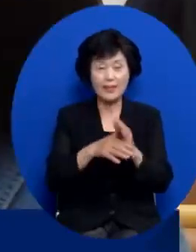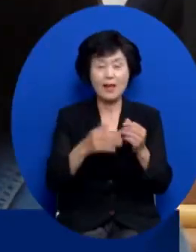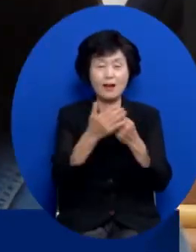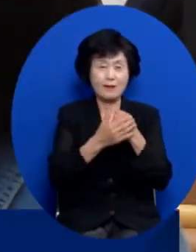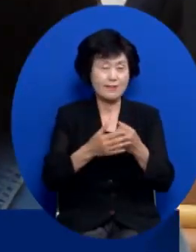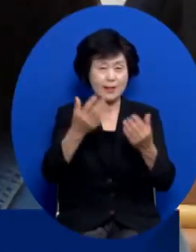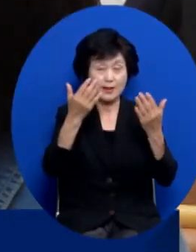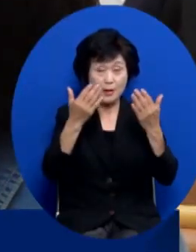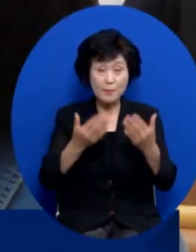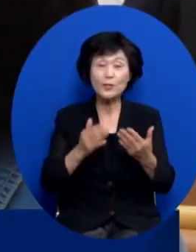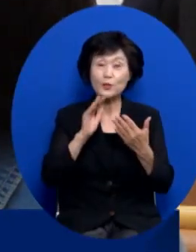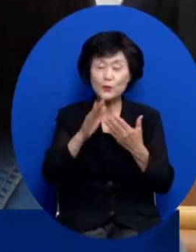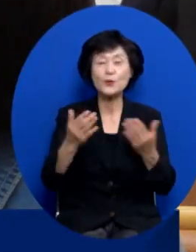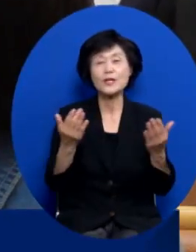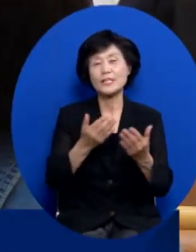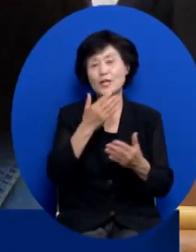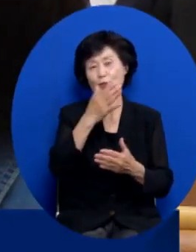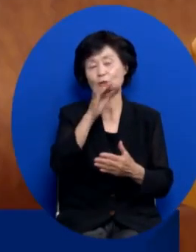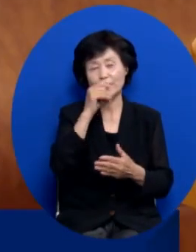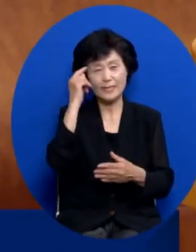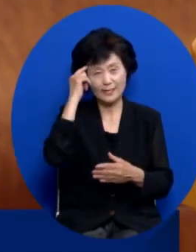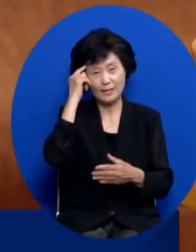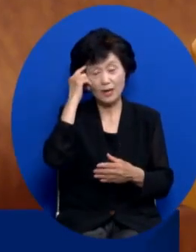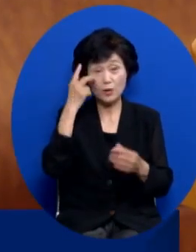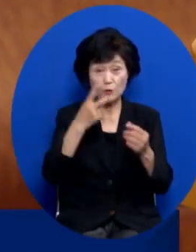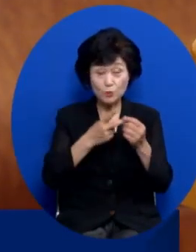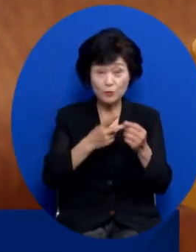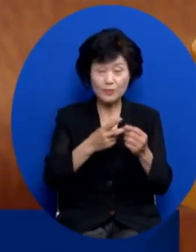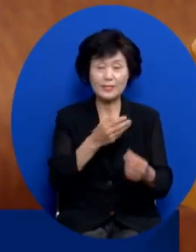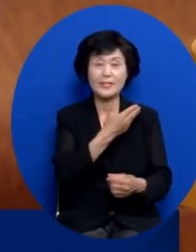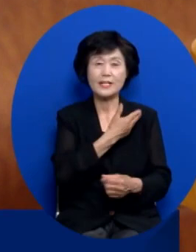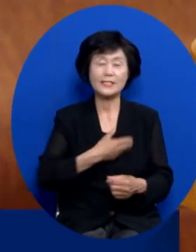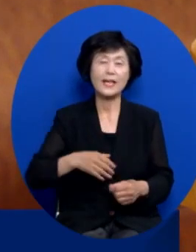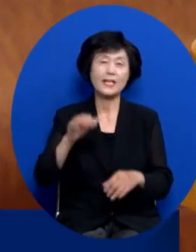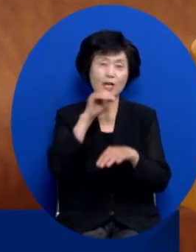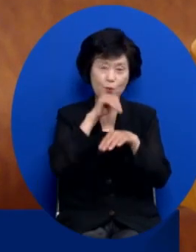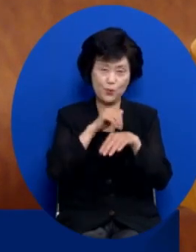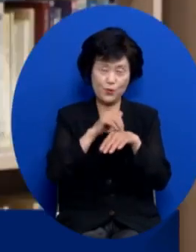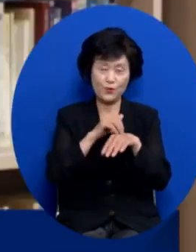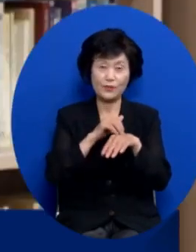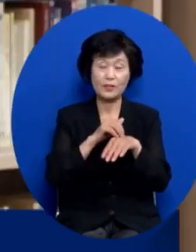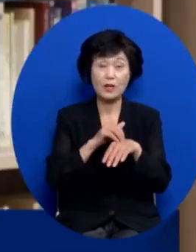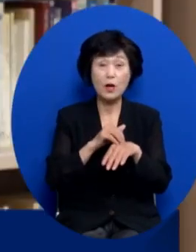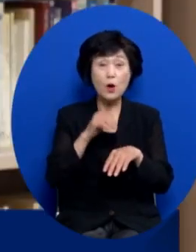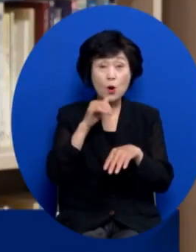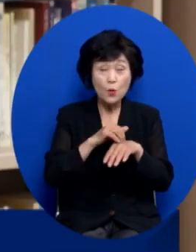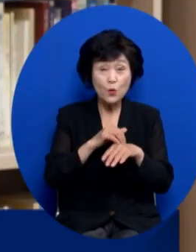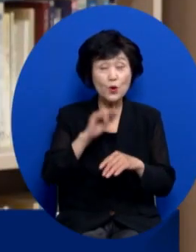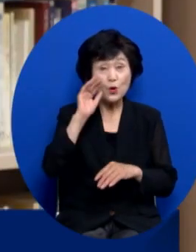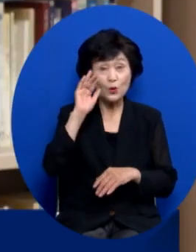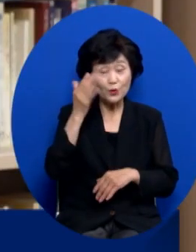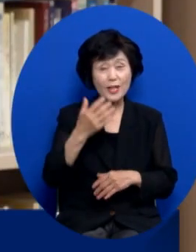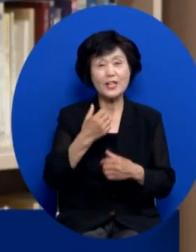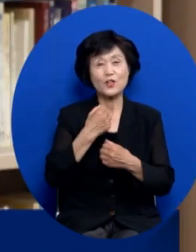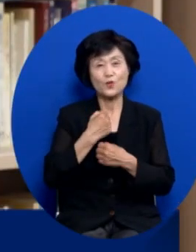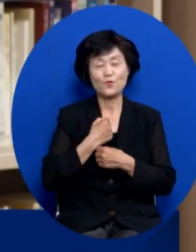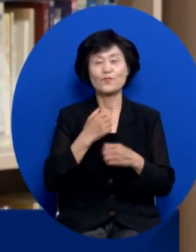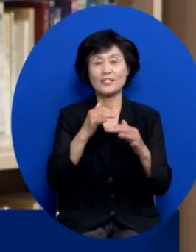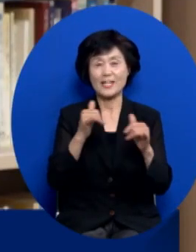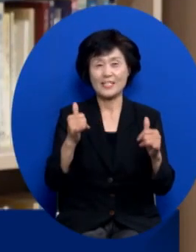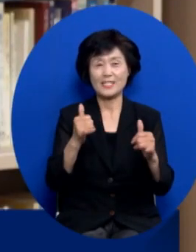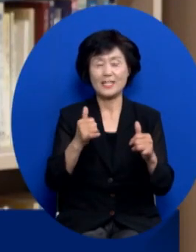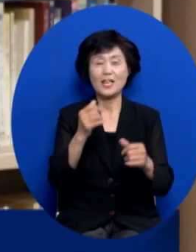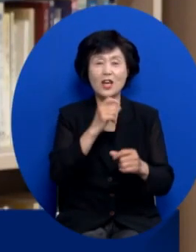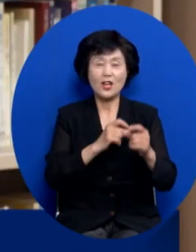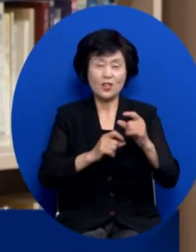수 있다고 생각을 하고요. 두 번째로는 이제 제자 훈련인데 이제 훈련된 병사가 힘 있게